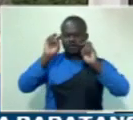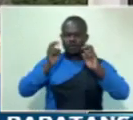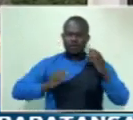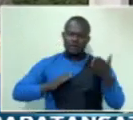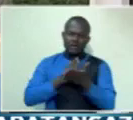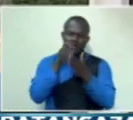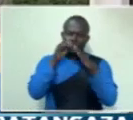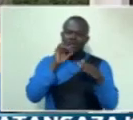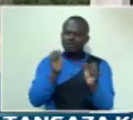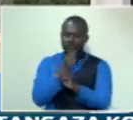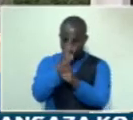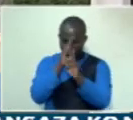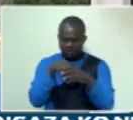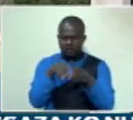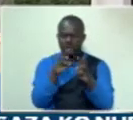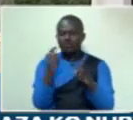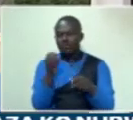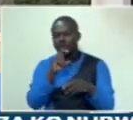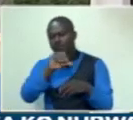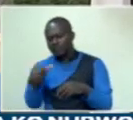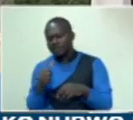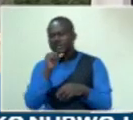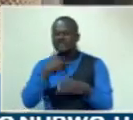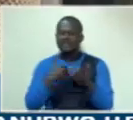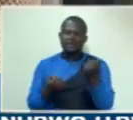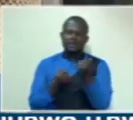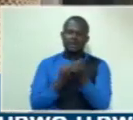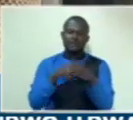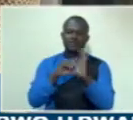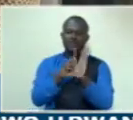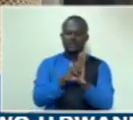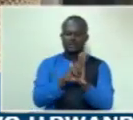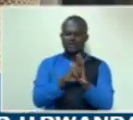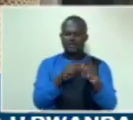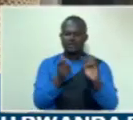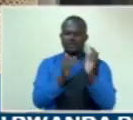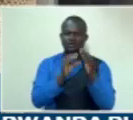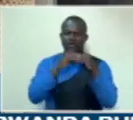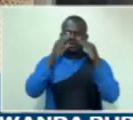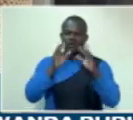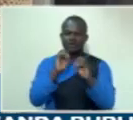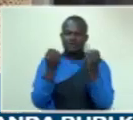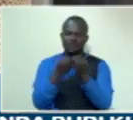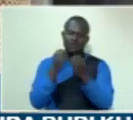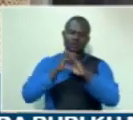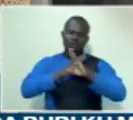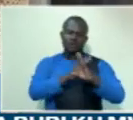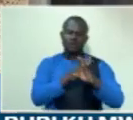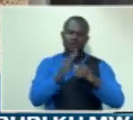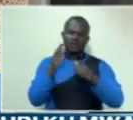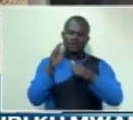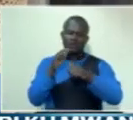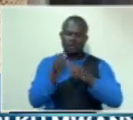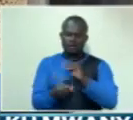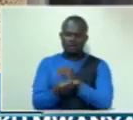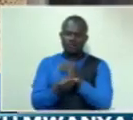ntibushobora kubahirizwa mu buryo umwe cyangwa ubundi badafite ababunganira mu mategeko ku rundi ruhande umuyobozi w'umuryango urwanya ruswa n'akarengane